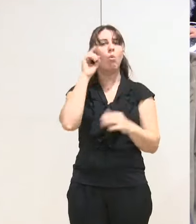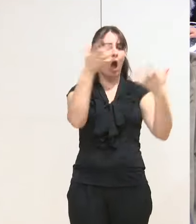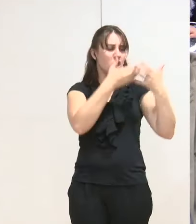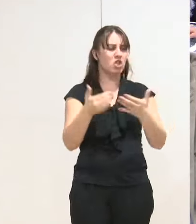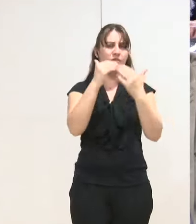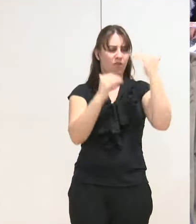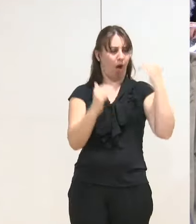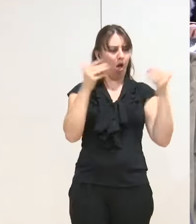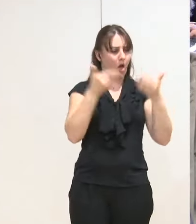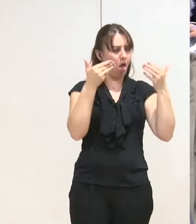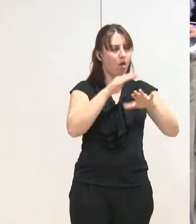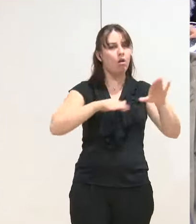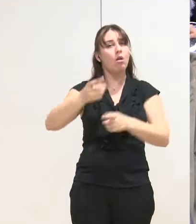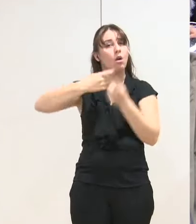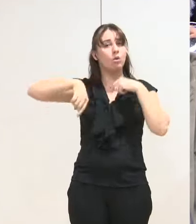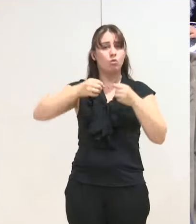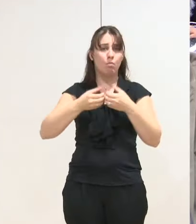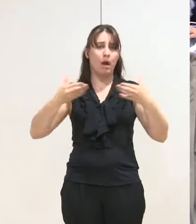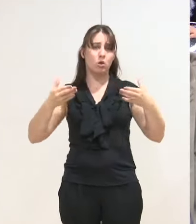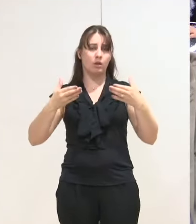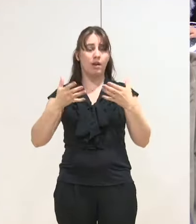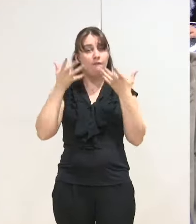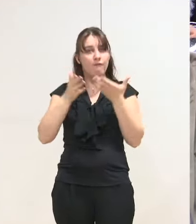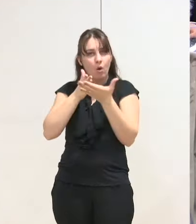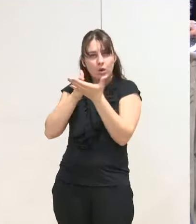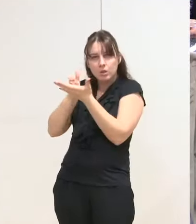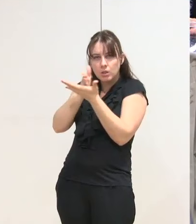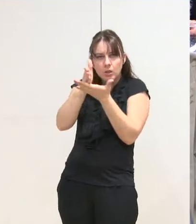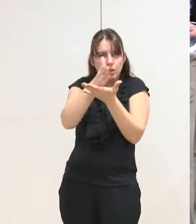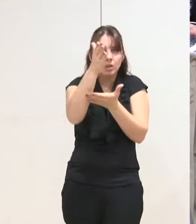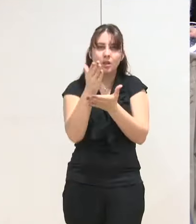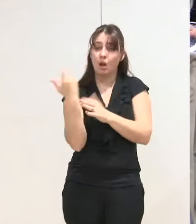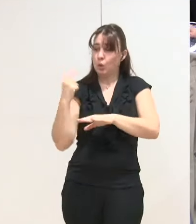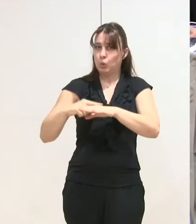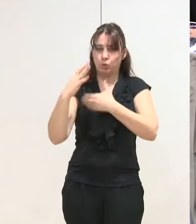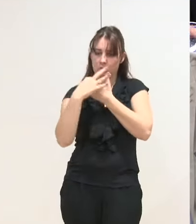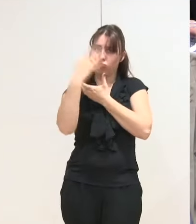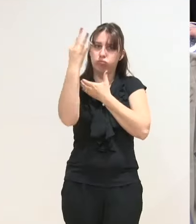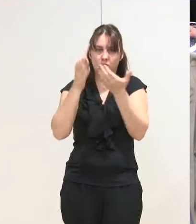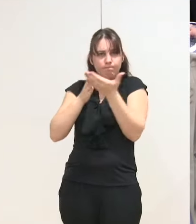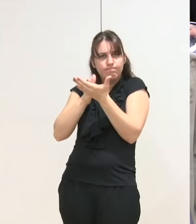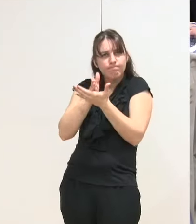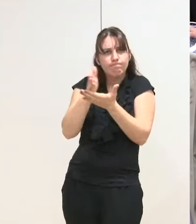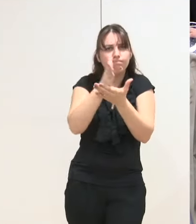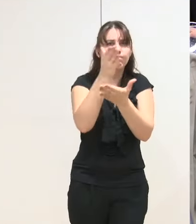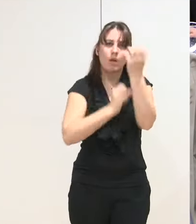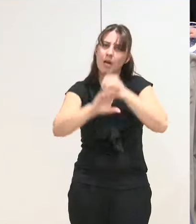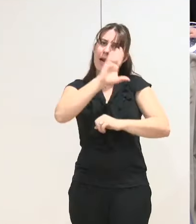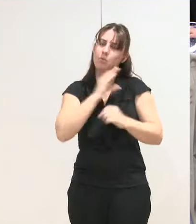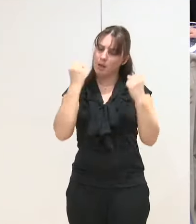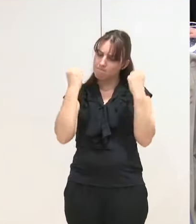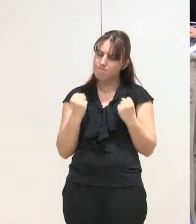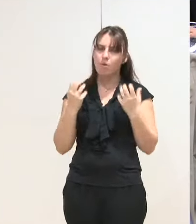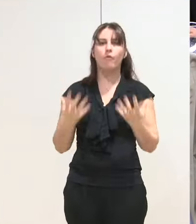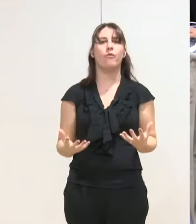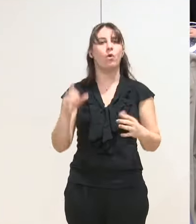s'agissait surtout pour notre majorité de fixer un nouveau cap dès son arrivée aux responsabilités car ce